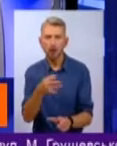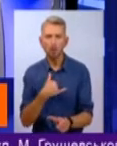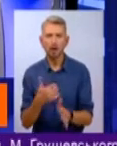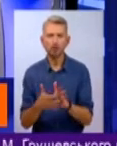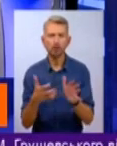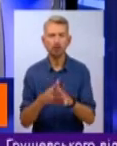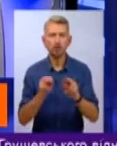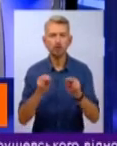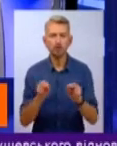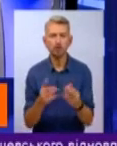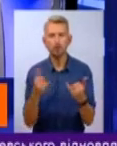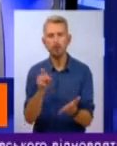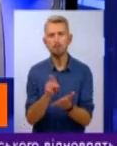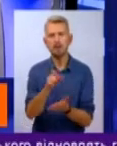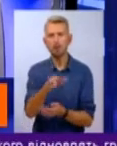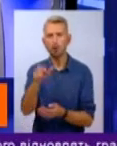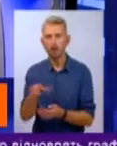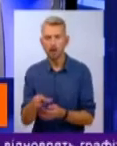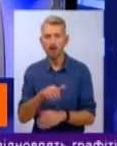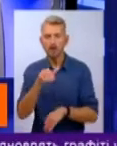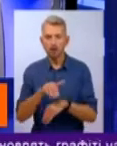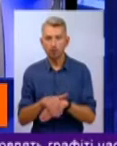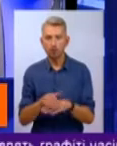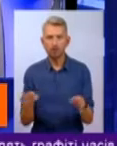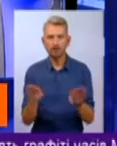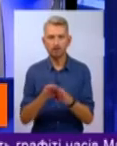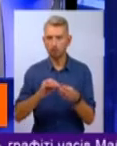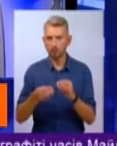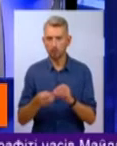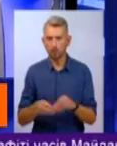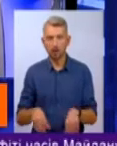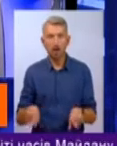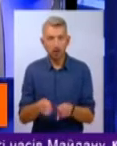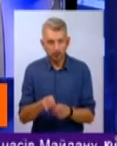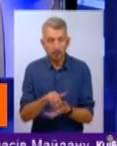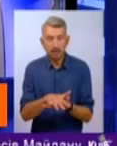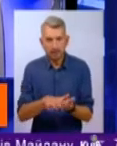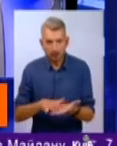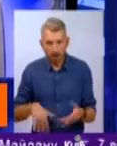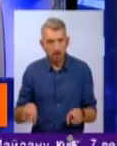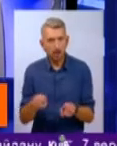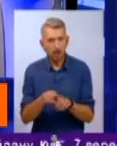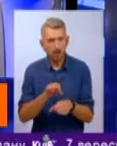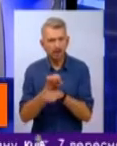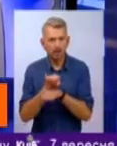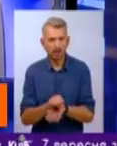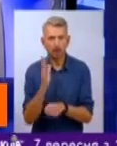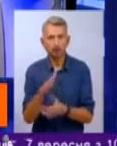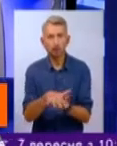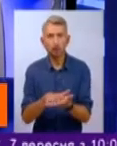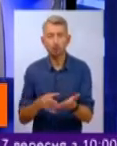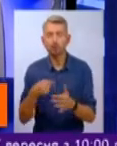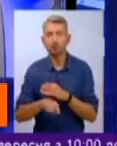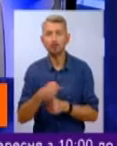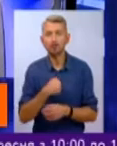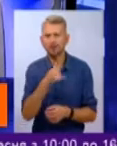вчителів, сьогодні пенсіонери фактично закривають проблеми. Так і далі така стагнація буде продовжуватися, тому що